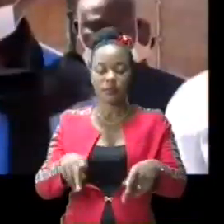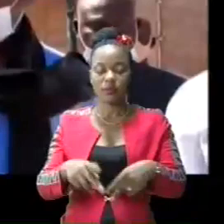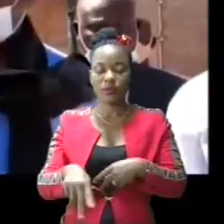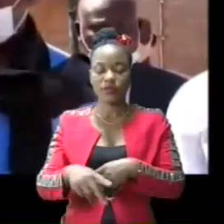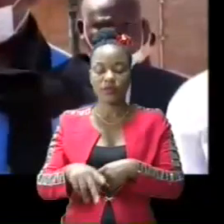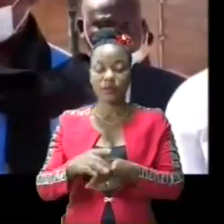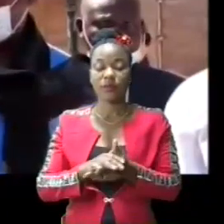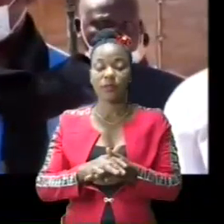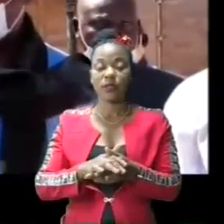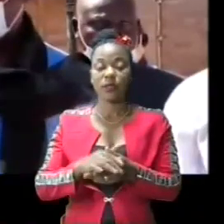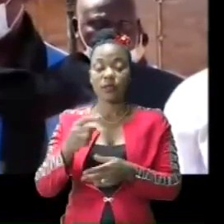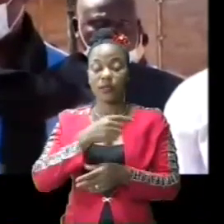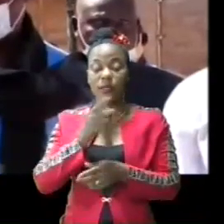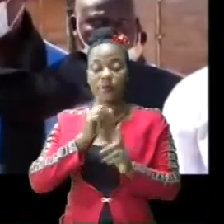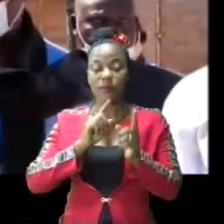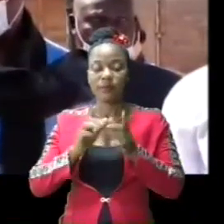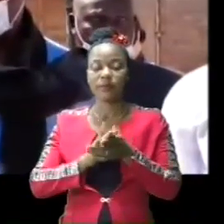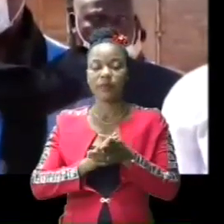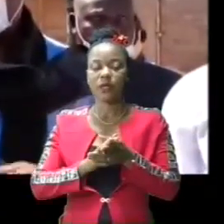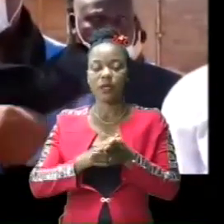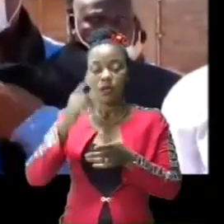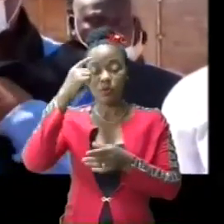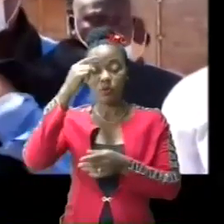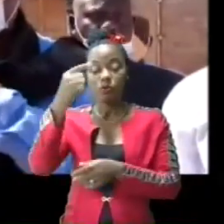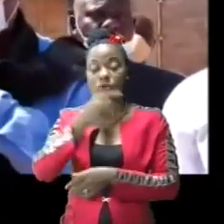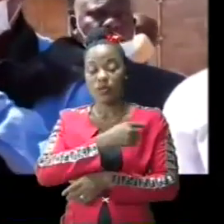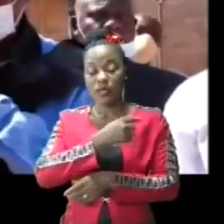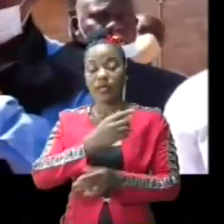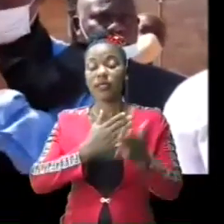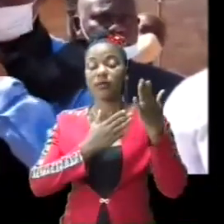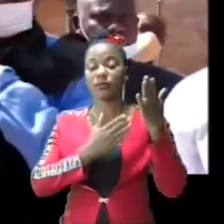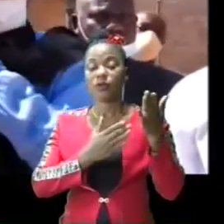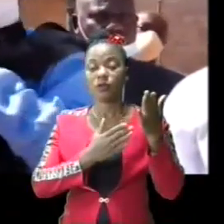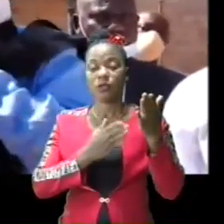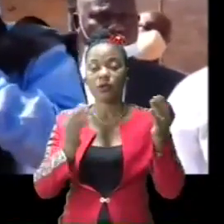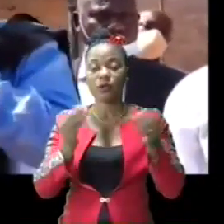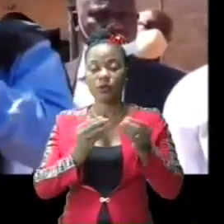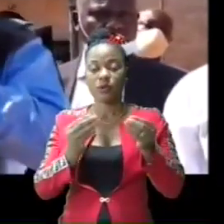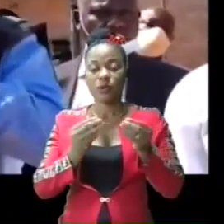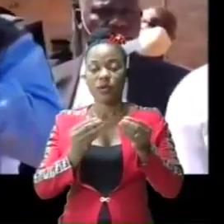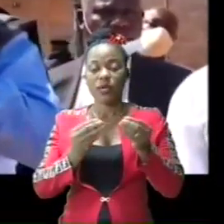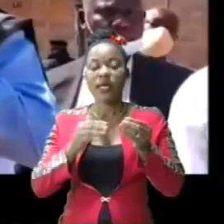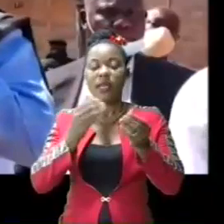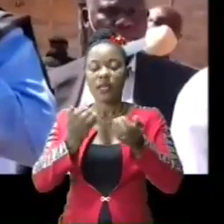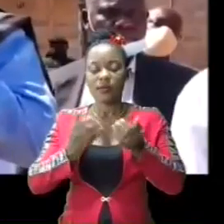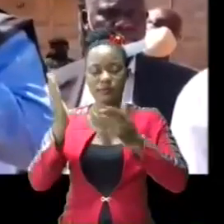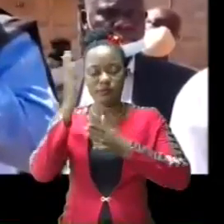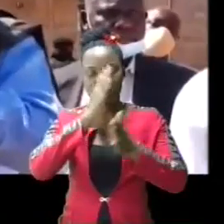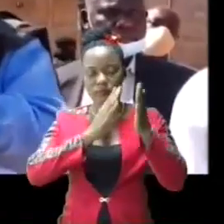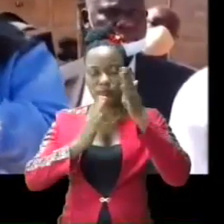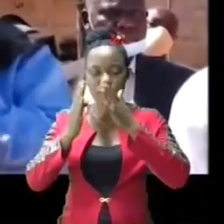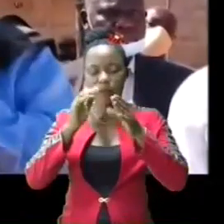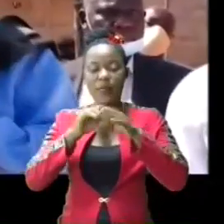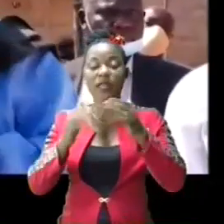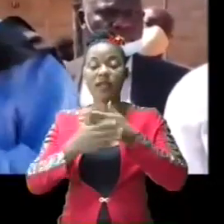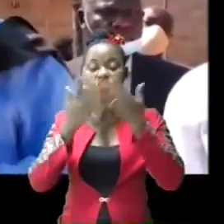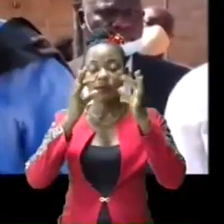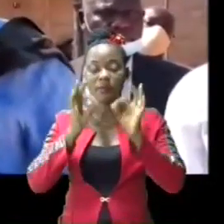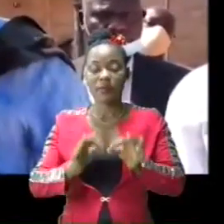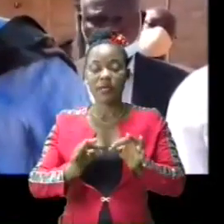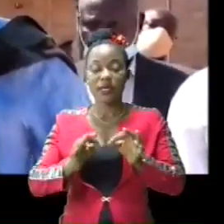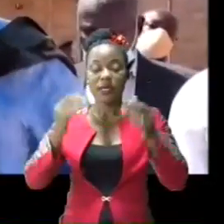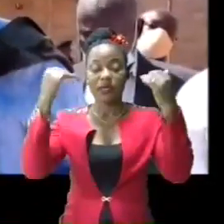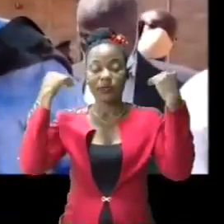important parce que j'ai failli perdre ce jour avec une distraction qui était lancée, de créer des perturbations dans la ville. Heureusement que le